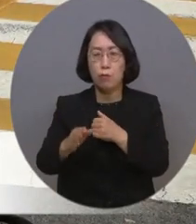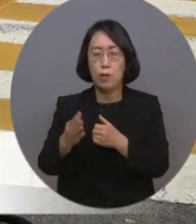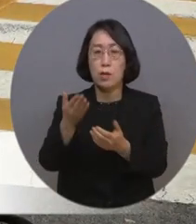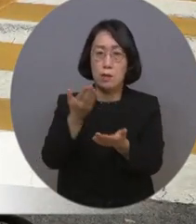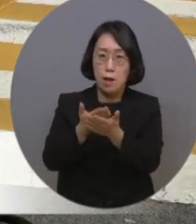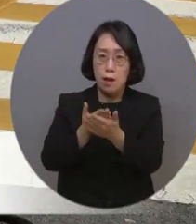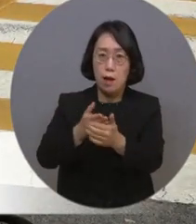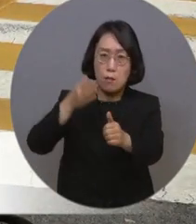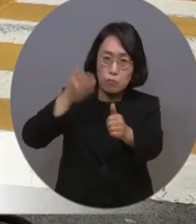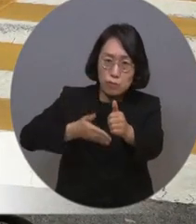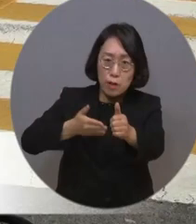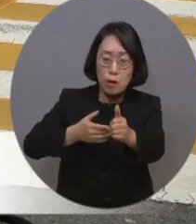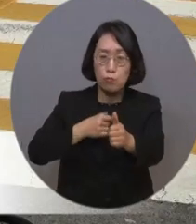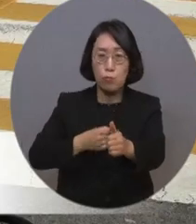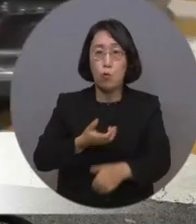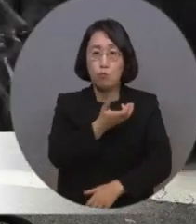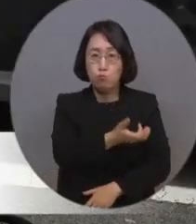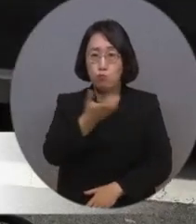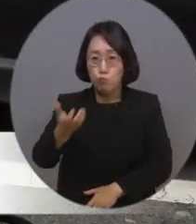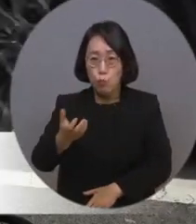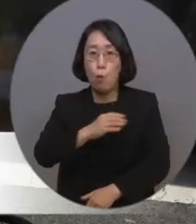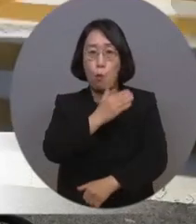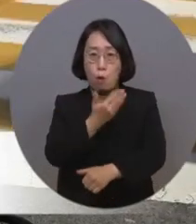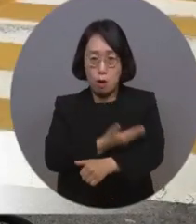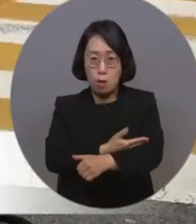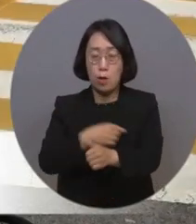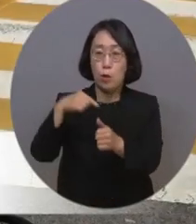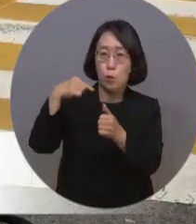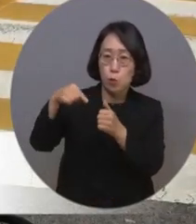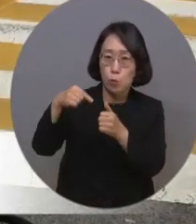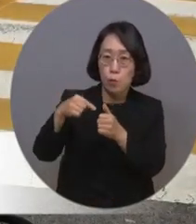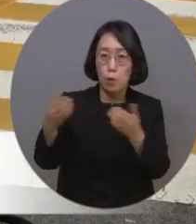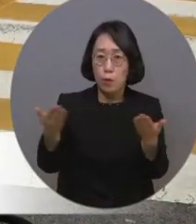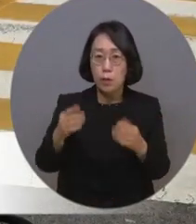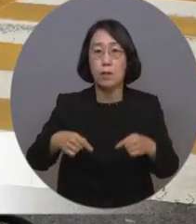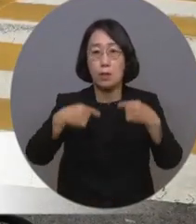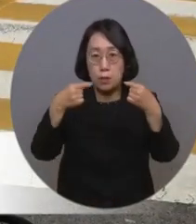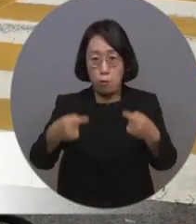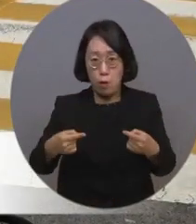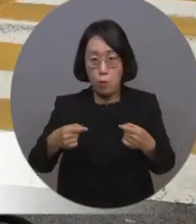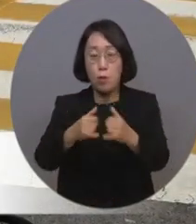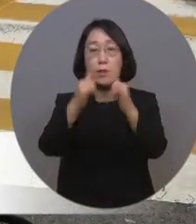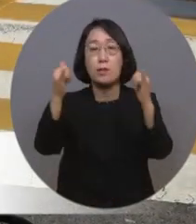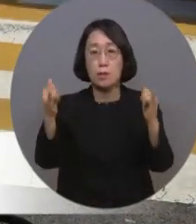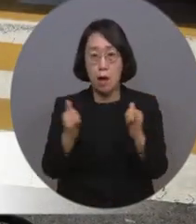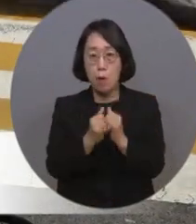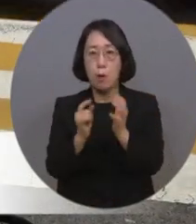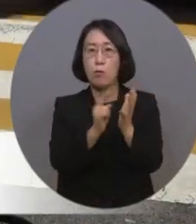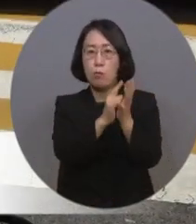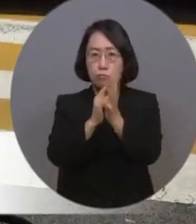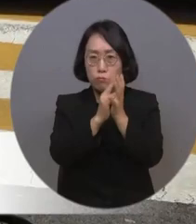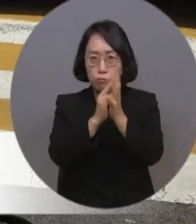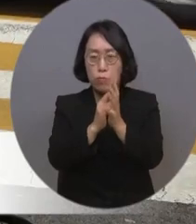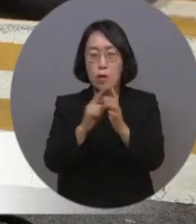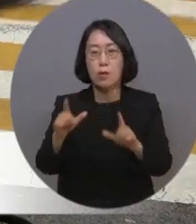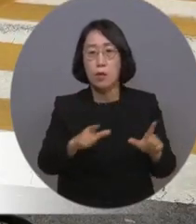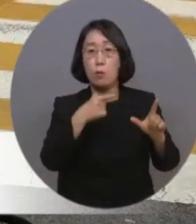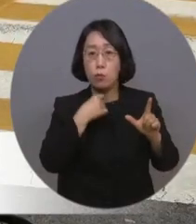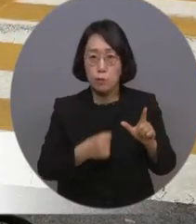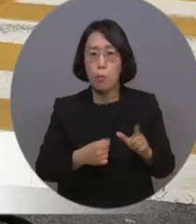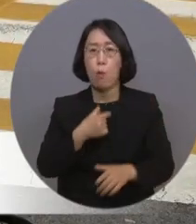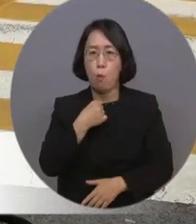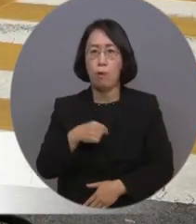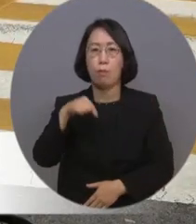것은 장애인도 이동하고 교육받고 노동하며 지역사회에서 함께 살아가는 것이 우리가 요구하는